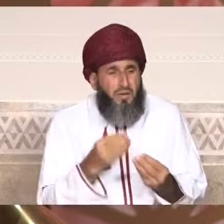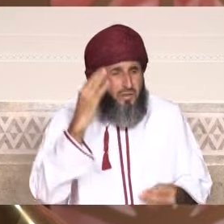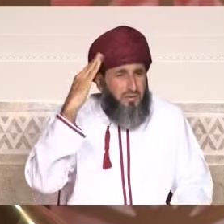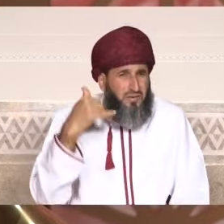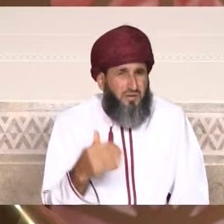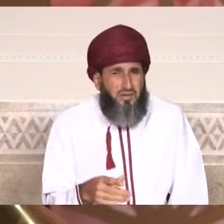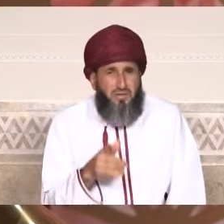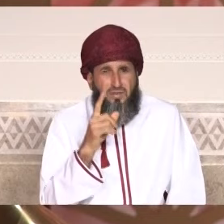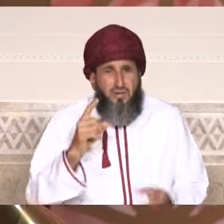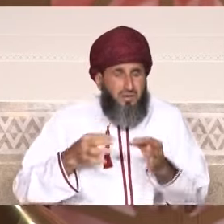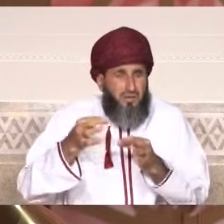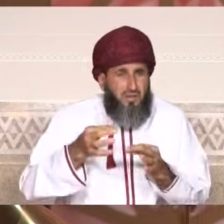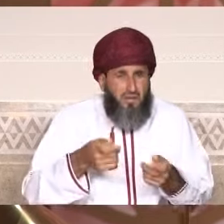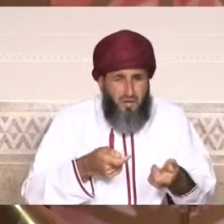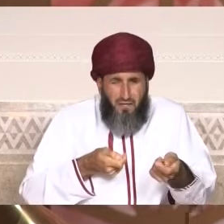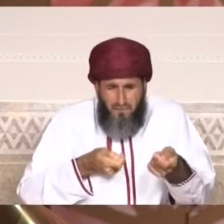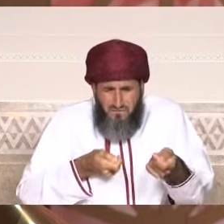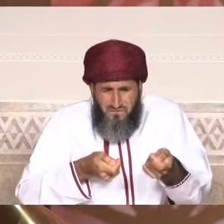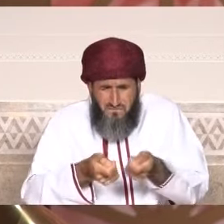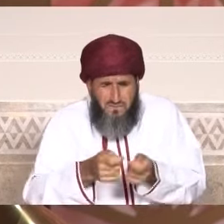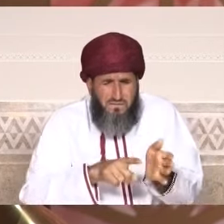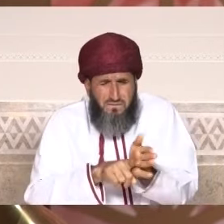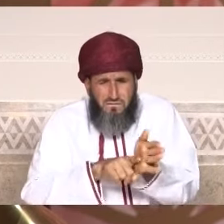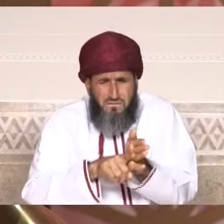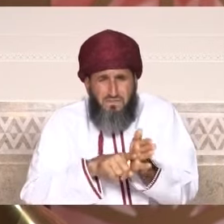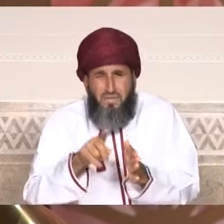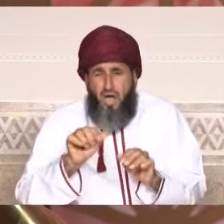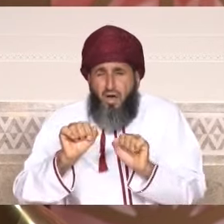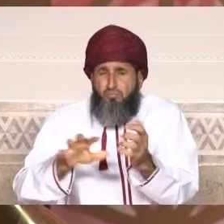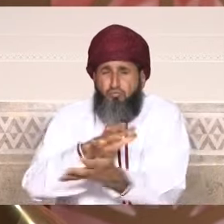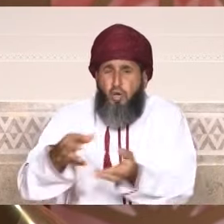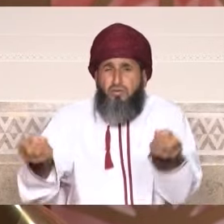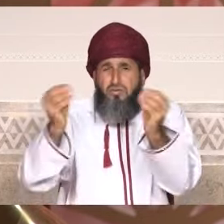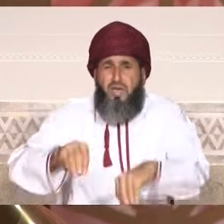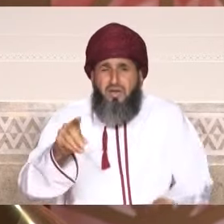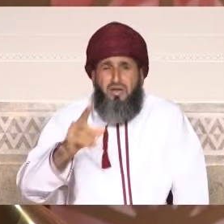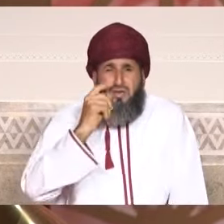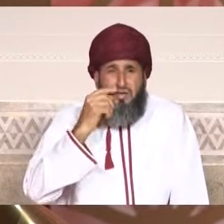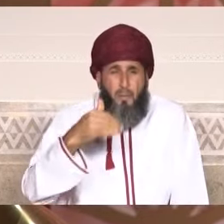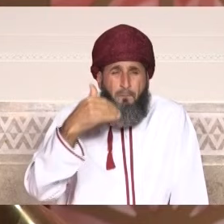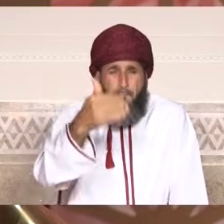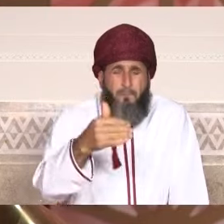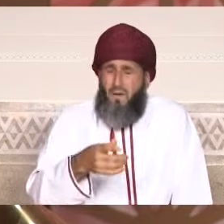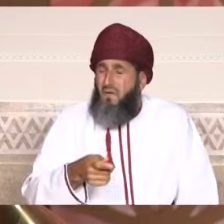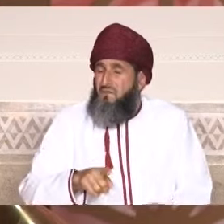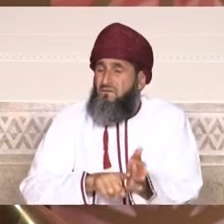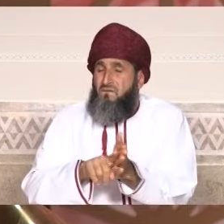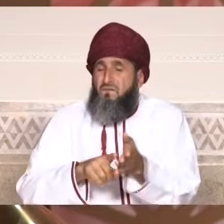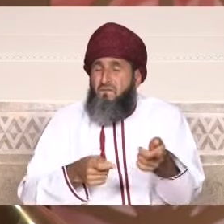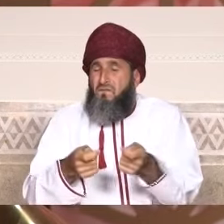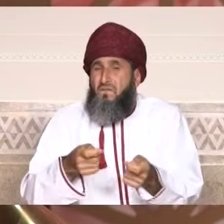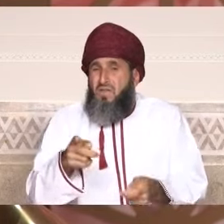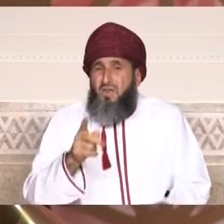رواية ما تركت فتنة هي أضر على الرجال من النساء، ما تركت بعدي فتنة هي أضر